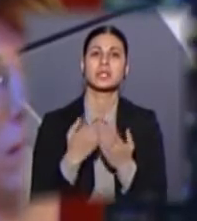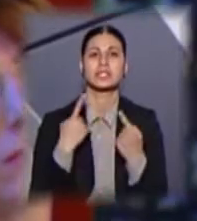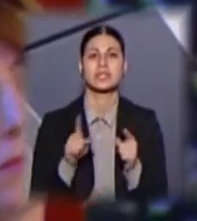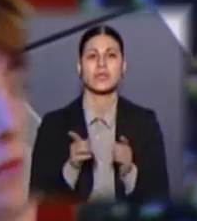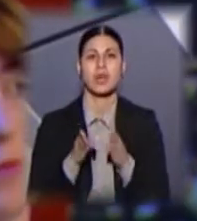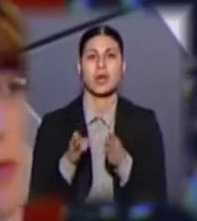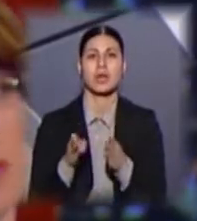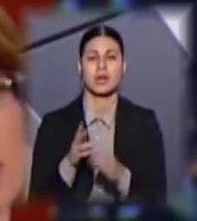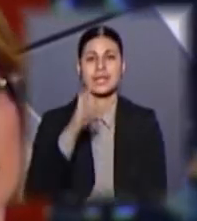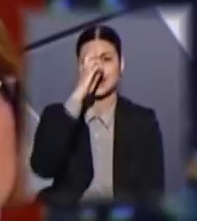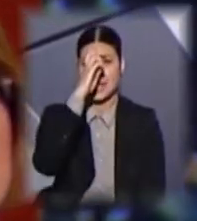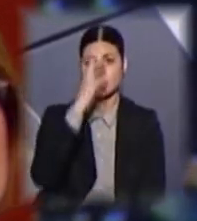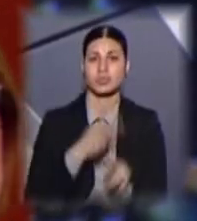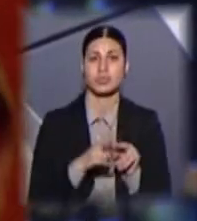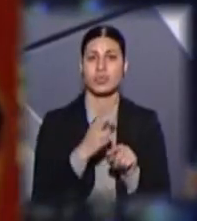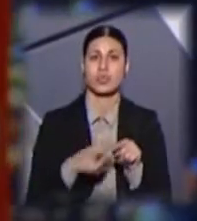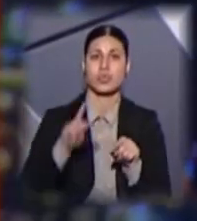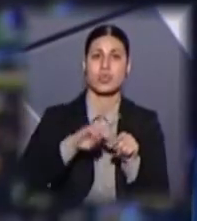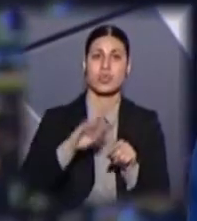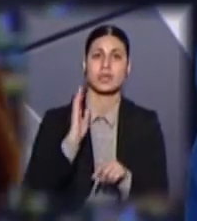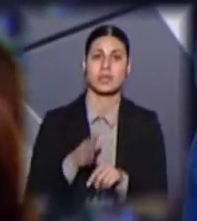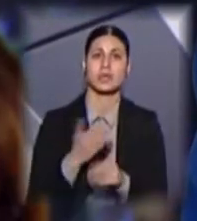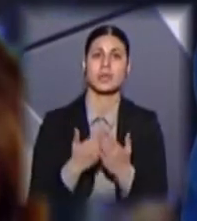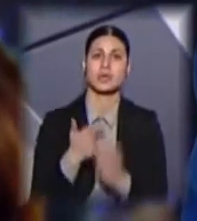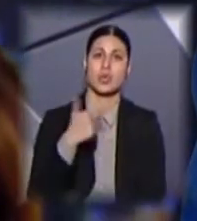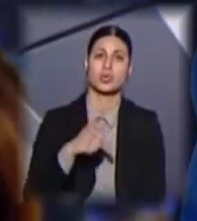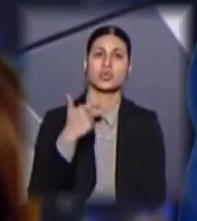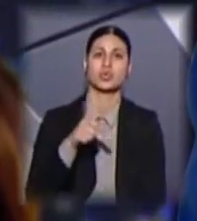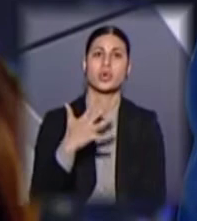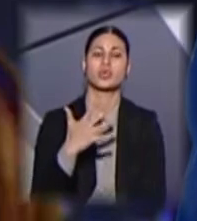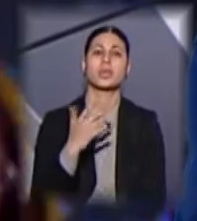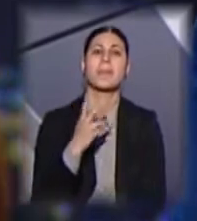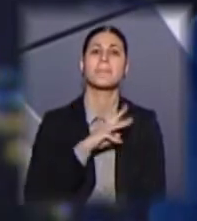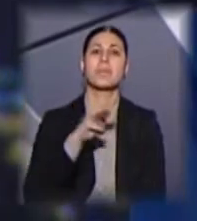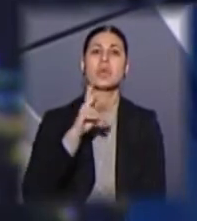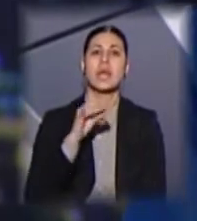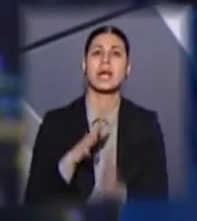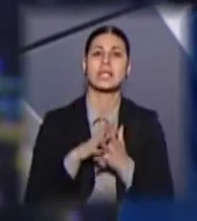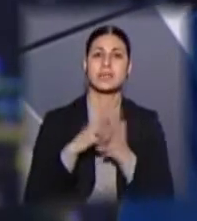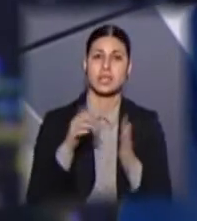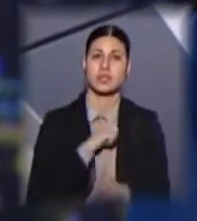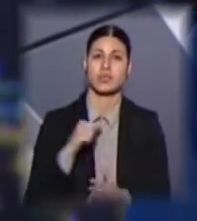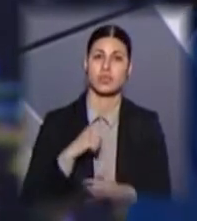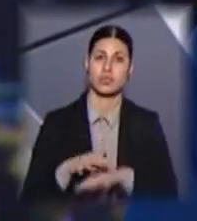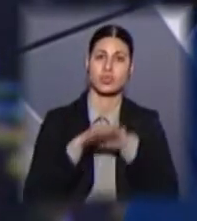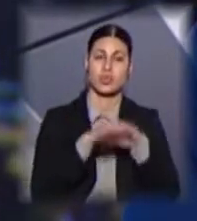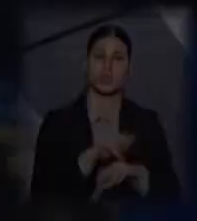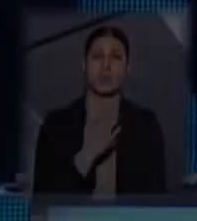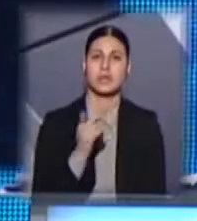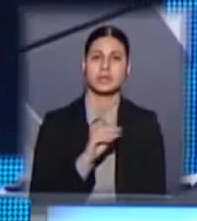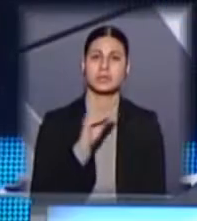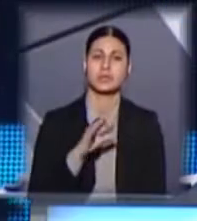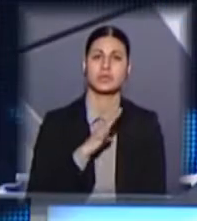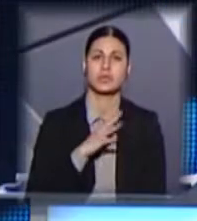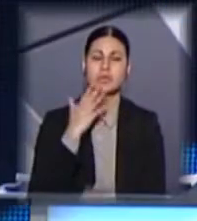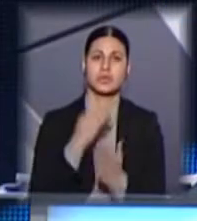სხვანაირად? სახელმწიფოს დაუჯდებოდა და თქვა სადღა 25 მილიონი ლარით მეტი ის, რომ გადაეხადა ამ შრომის საფასური ჩვენთვის.